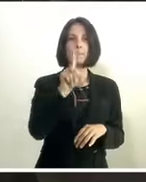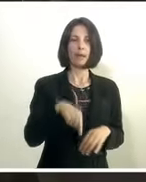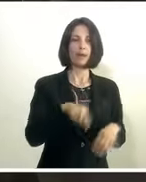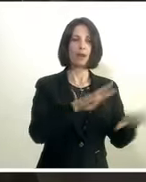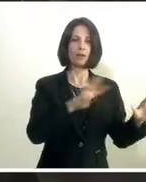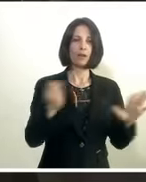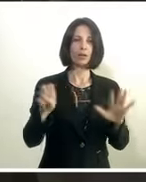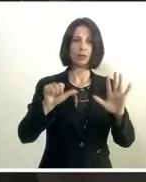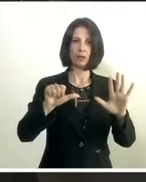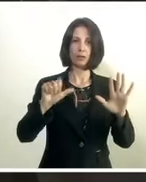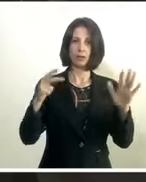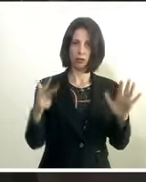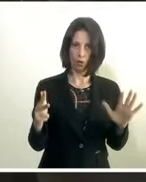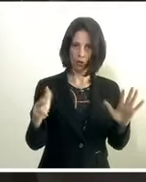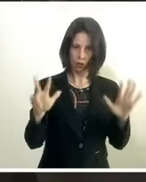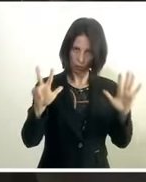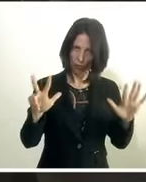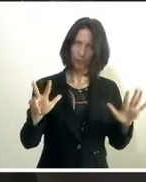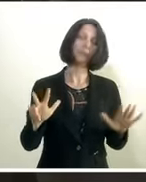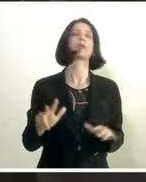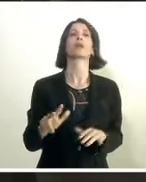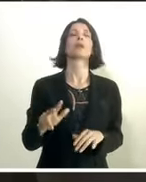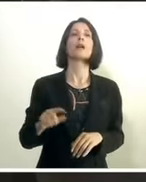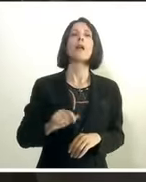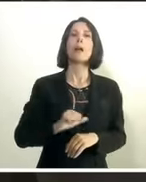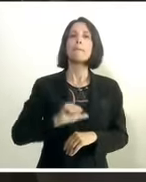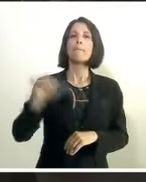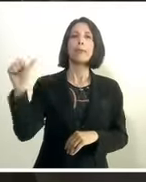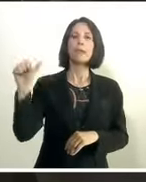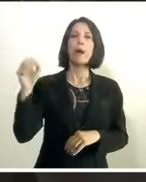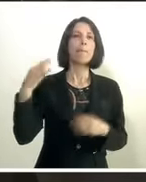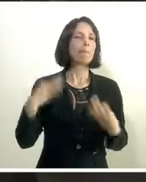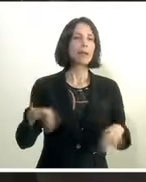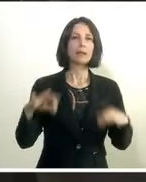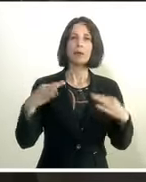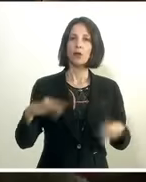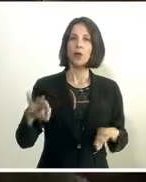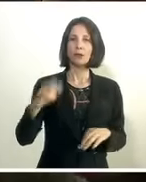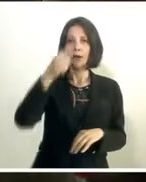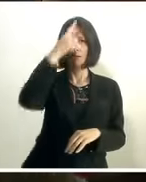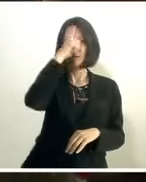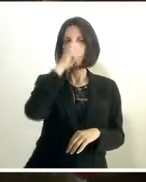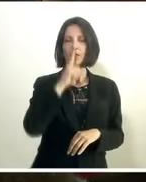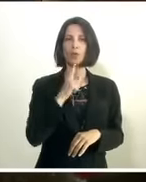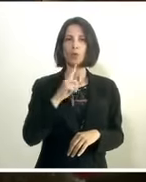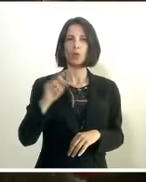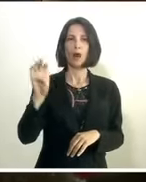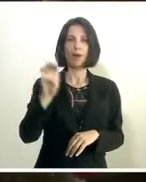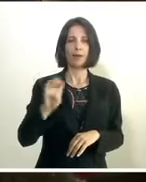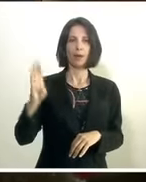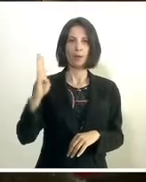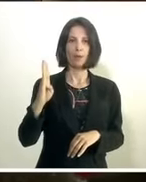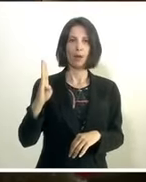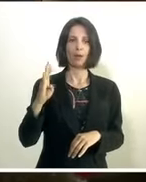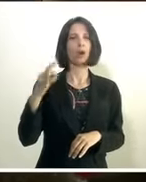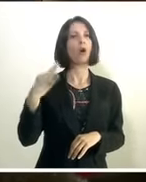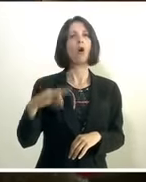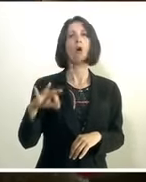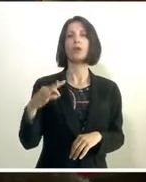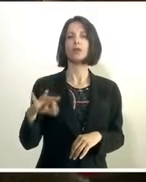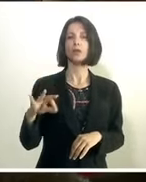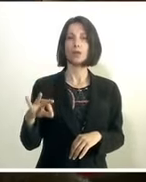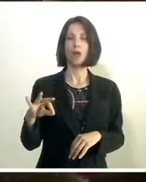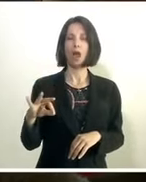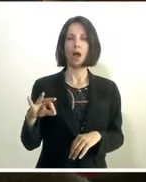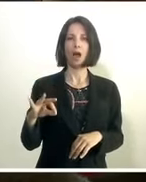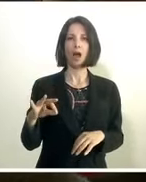della figura di Enrico Berlinguer risiede nella discontinuità rispetto a questo contesto o meglio nell'originalità con la quale egli reinterpreta il